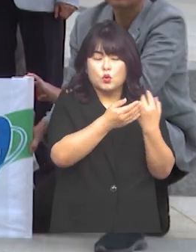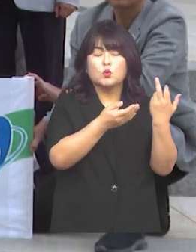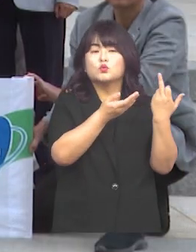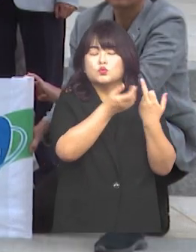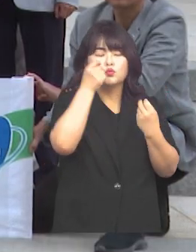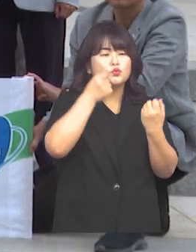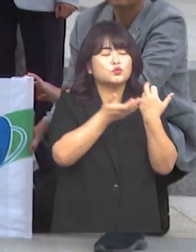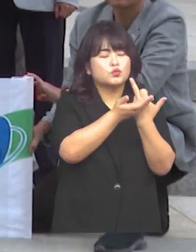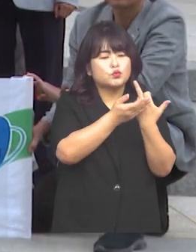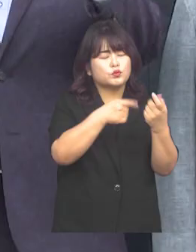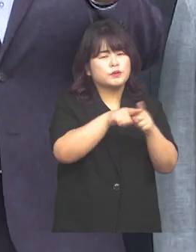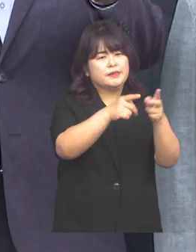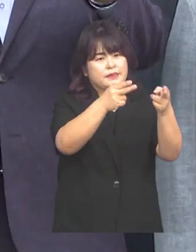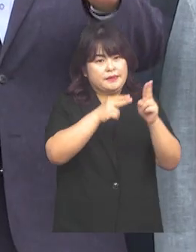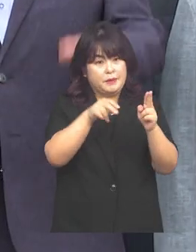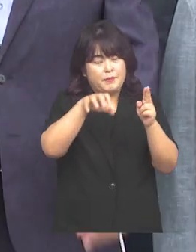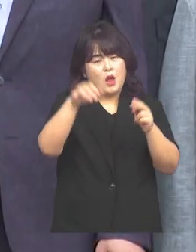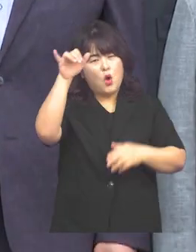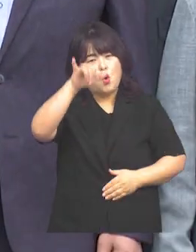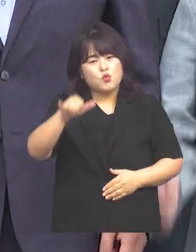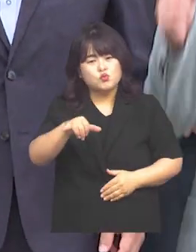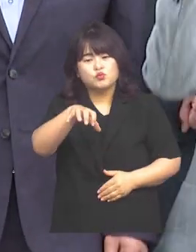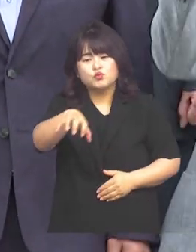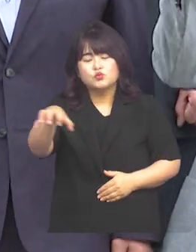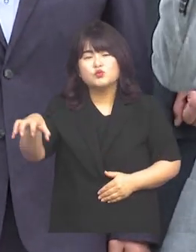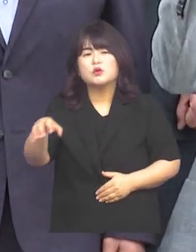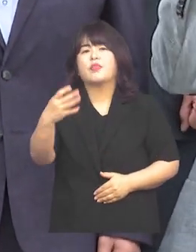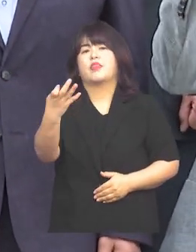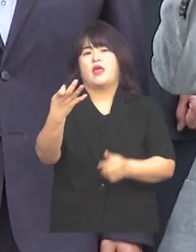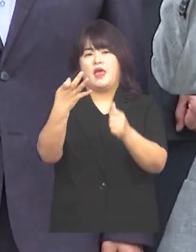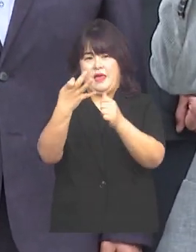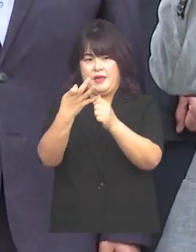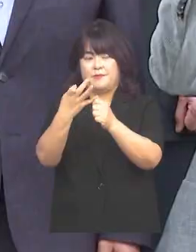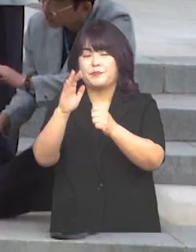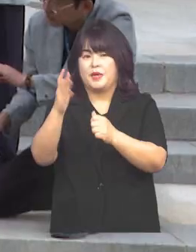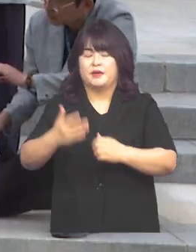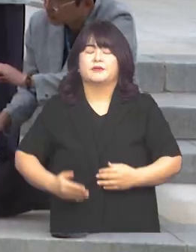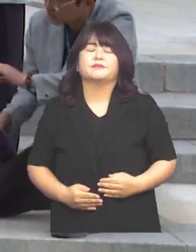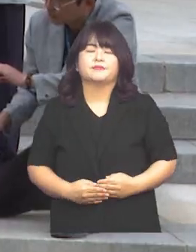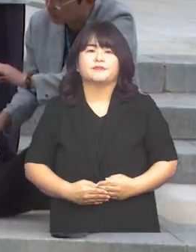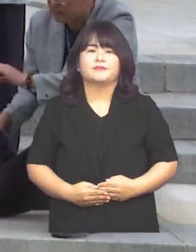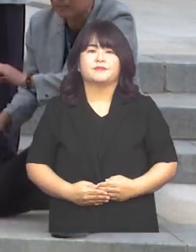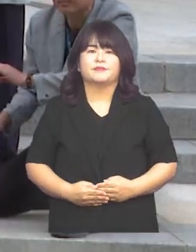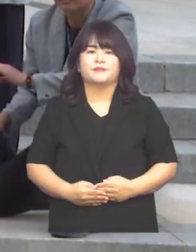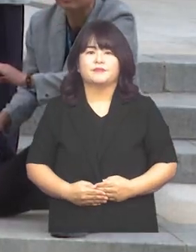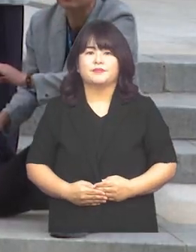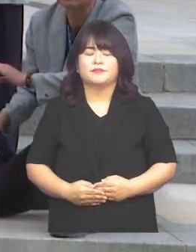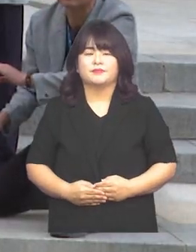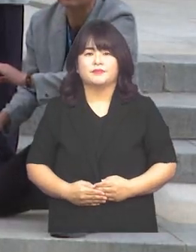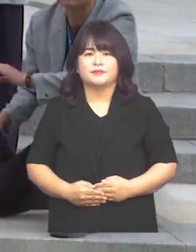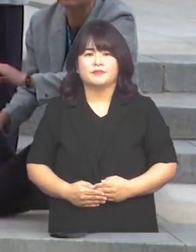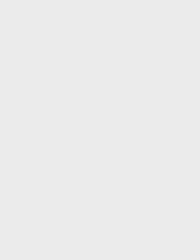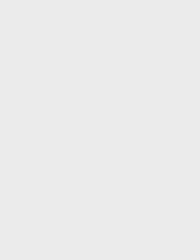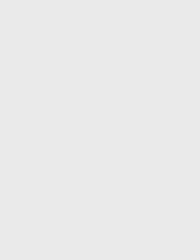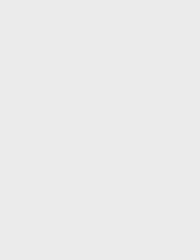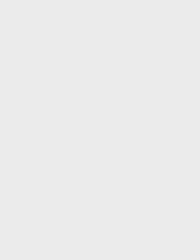울릉군과의 자매결연 체결로 용인특례시의 국내 자매도시는 총 14곳으로 늘어났습니다.